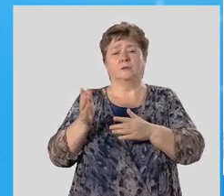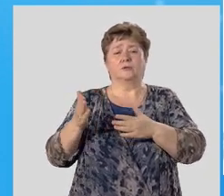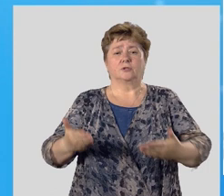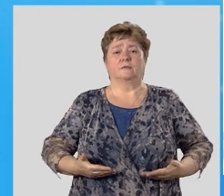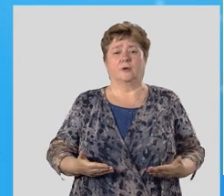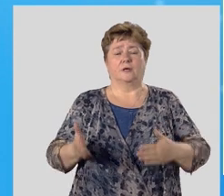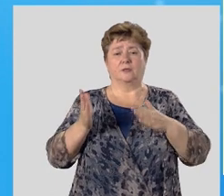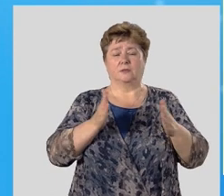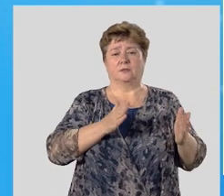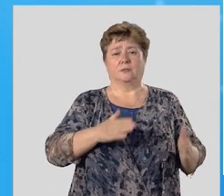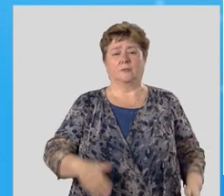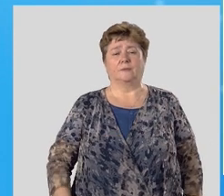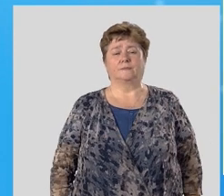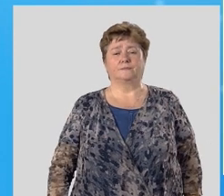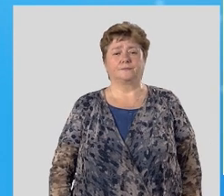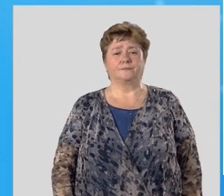система.